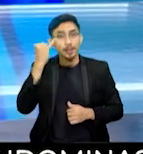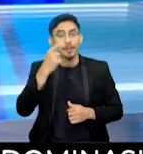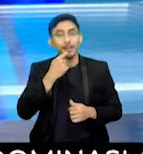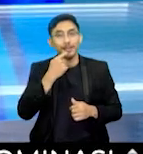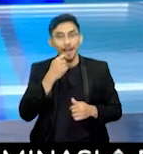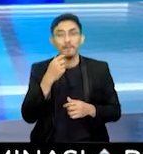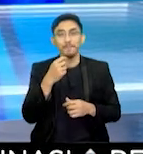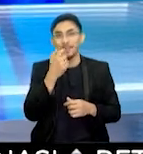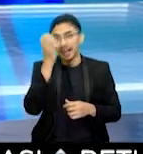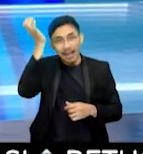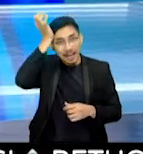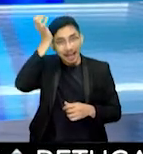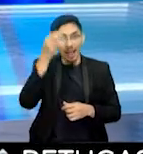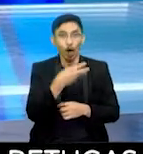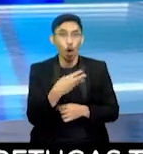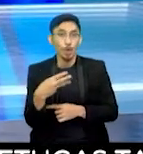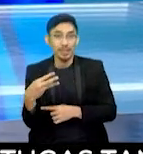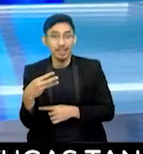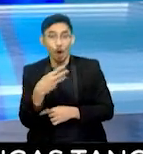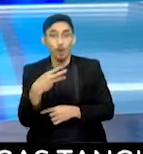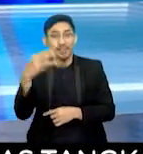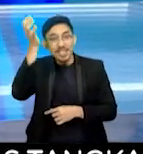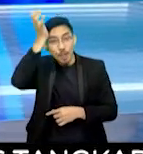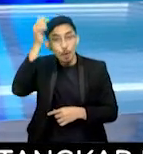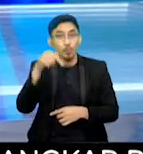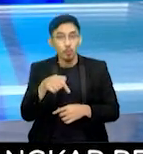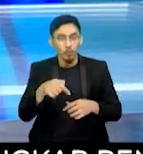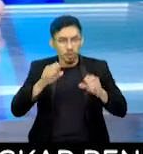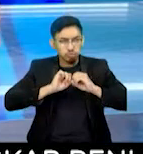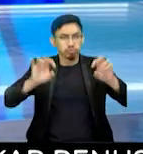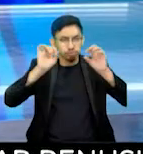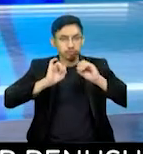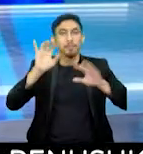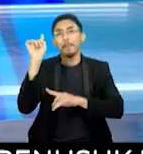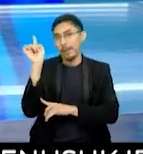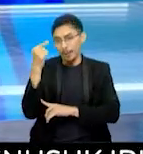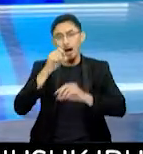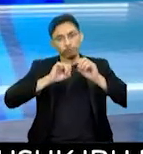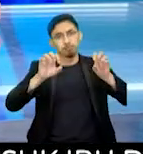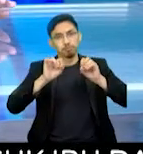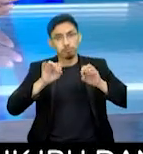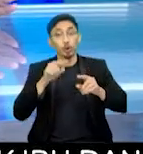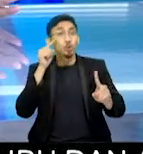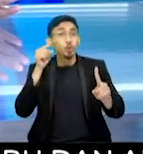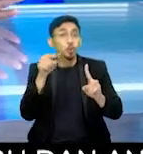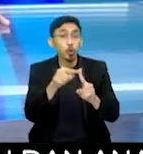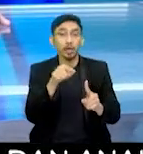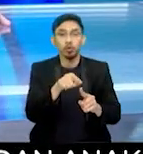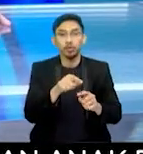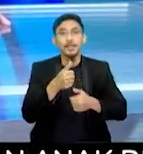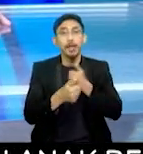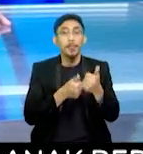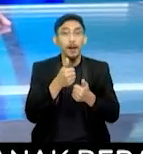Pemirsa, gagasan mengenai green economy atau ekonomi hijau terus digaungkan oleh pemerintah. Tak hanya bertujuan untuk meningkatkan